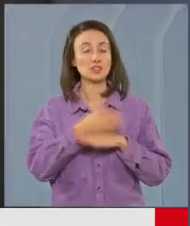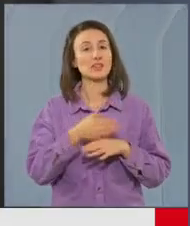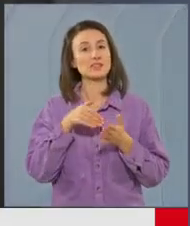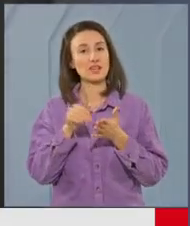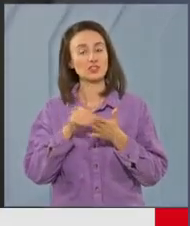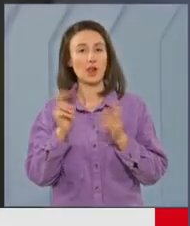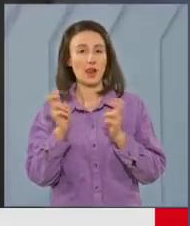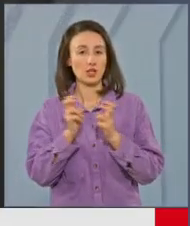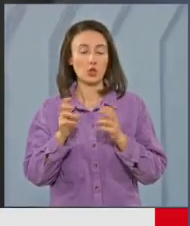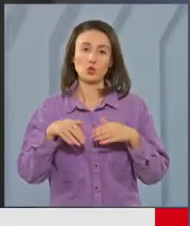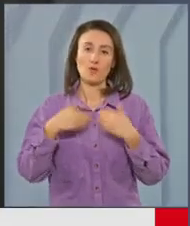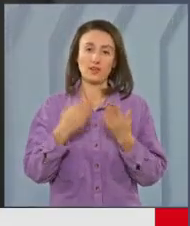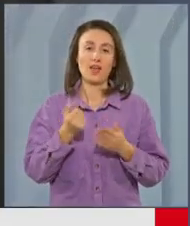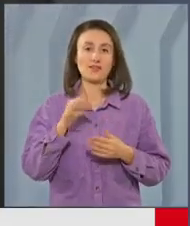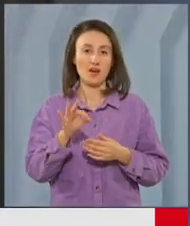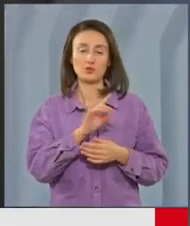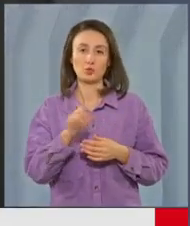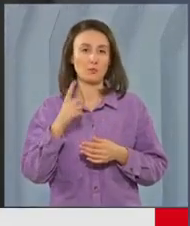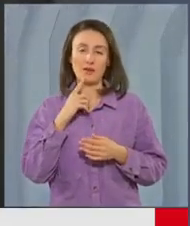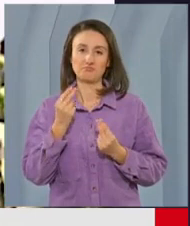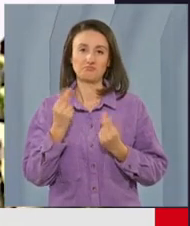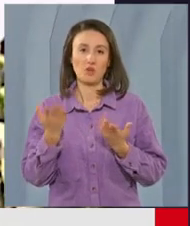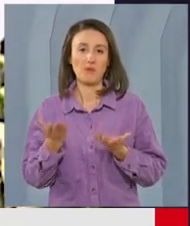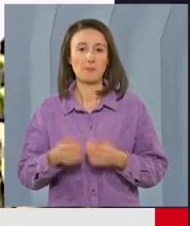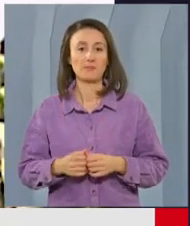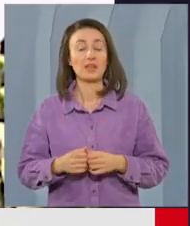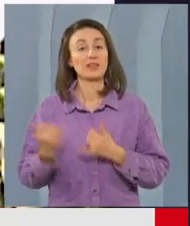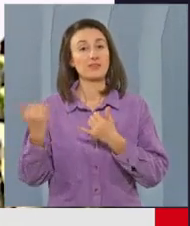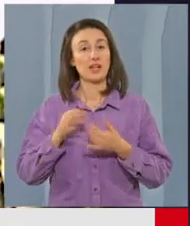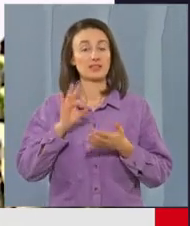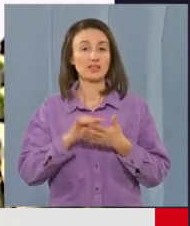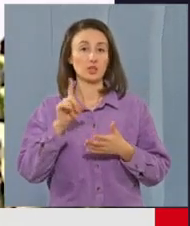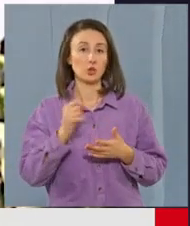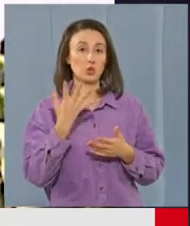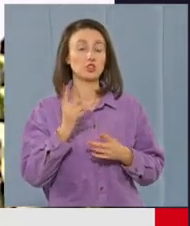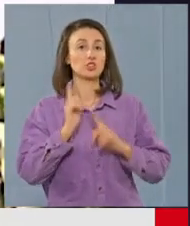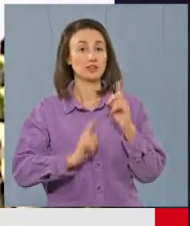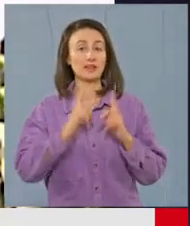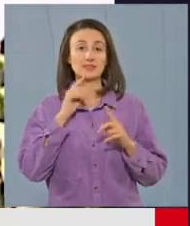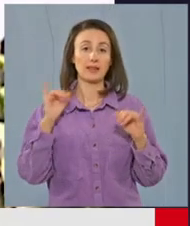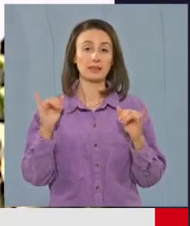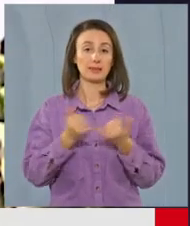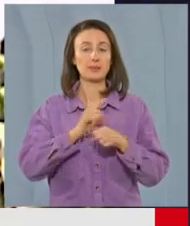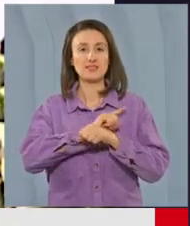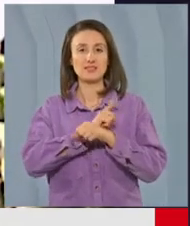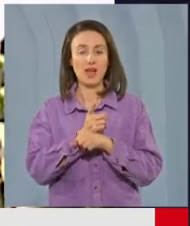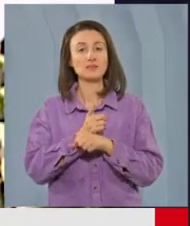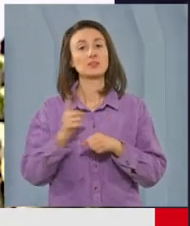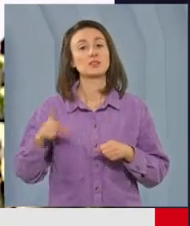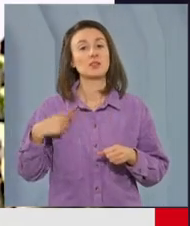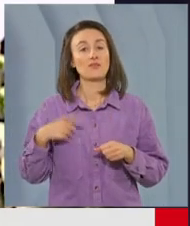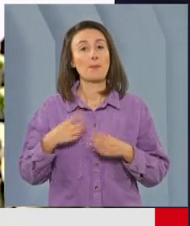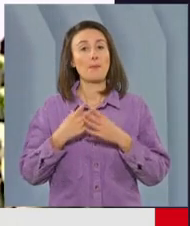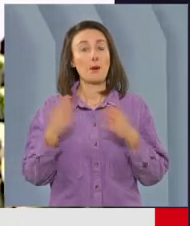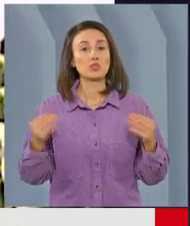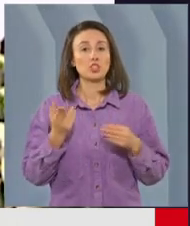serviciile electronice oferite de fisc nu mai dau randament. Vine data de 25, dacă se întâmplă instant să fie mai